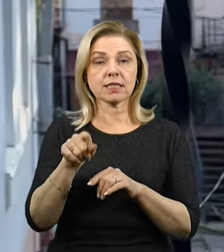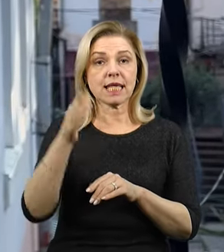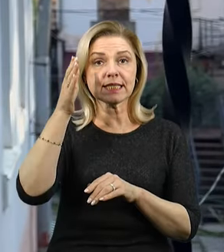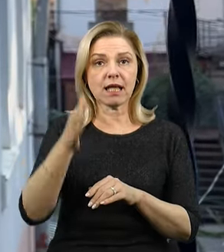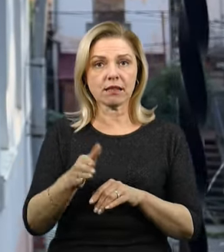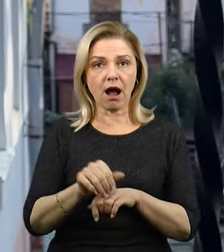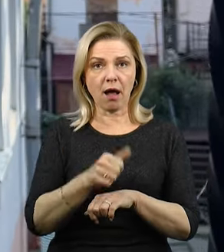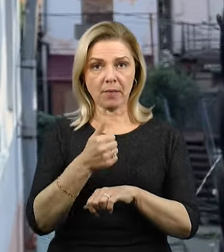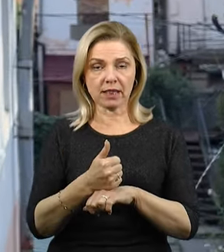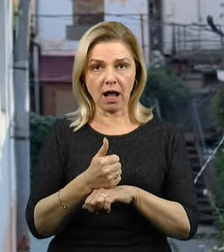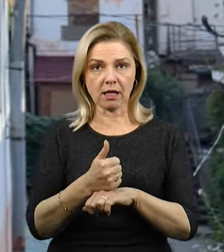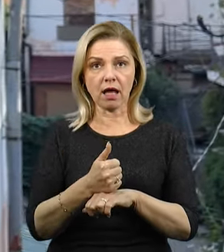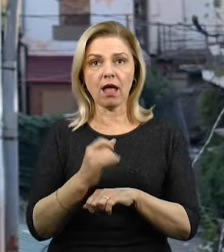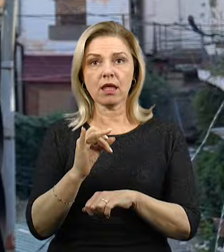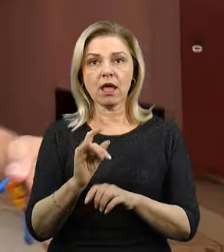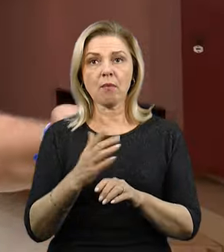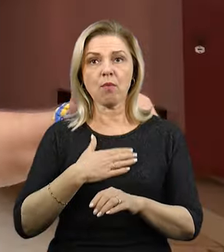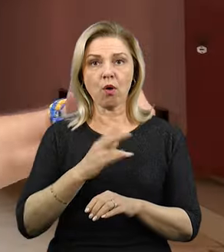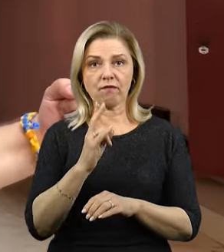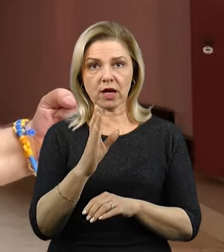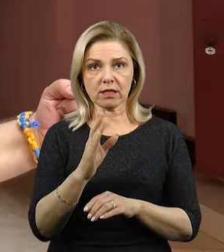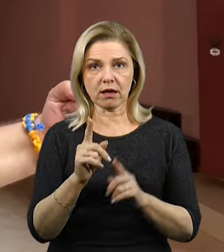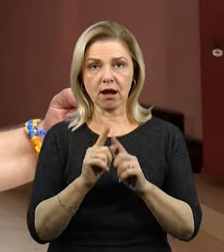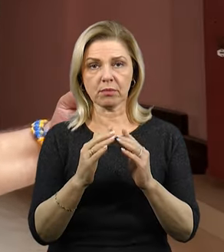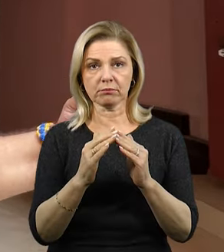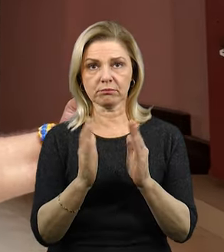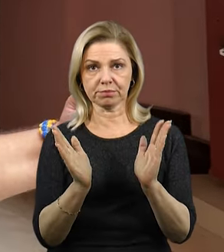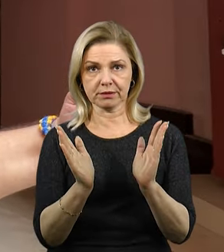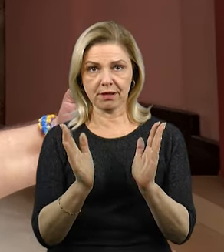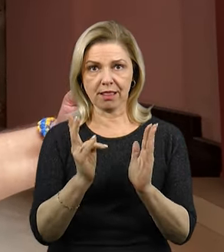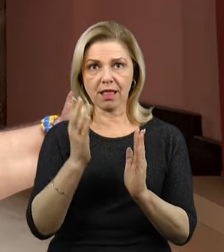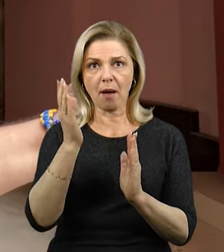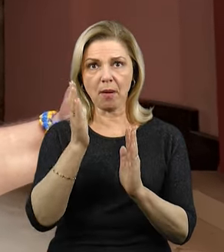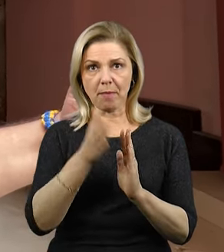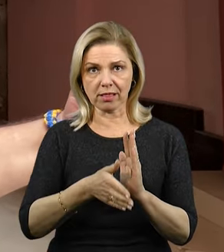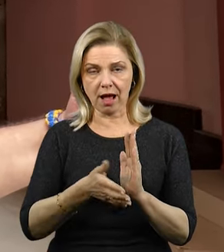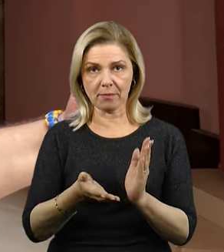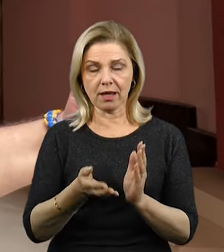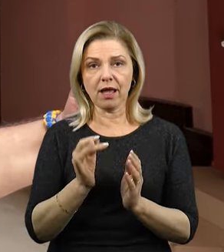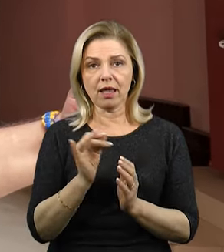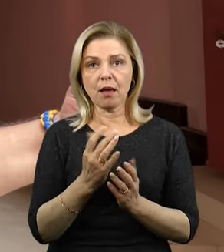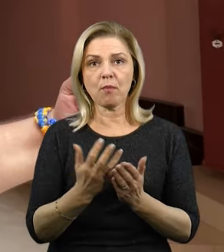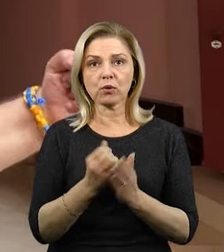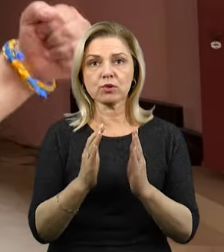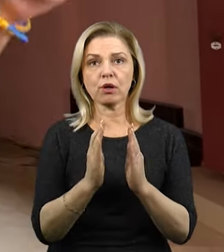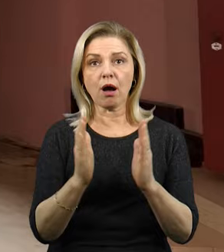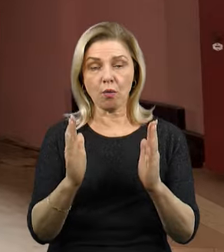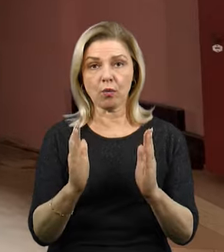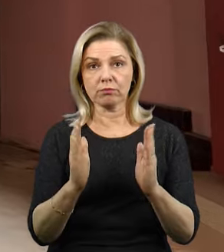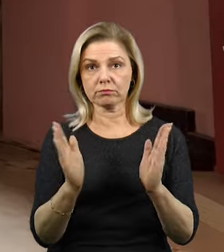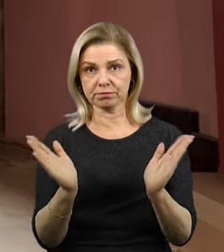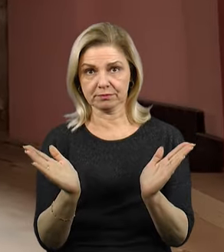несуща мою квартиру почало розривати навпіл і почало розривати навпіл